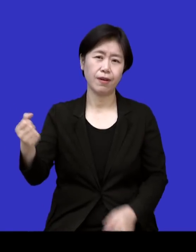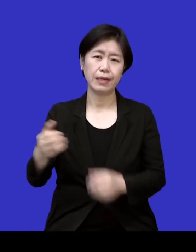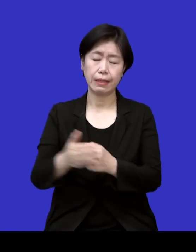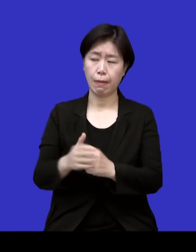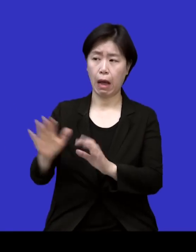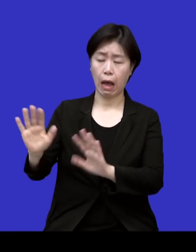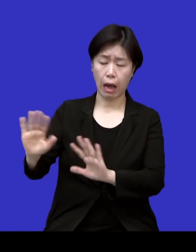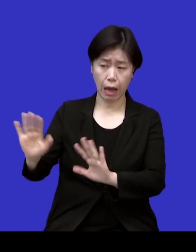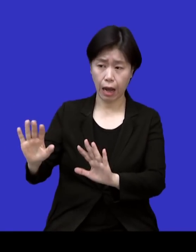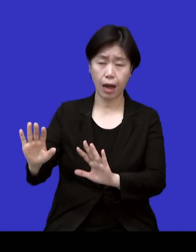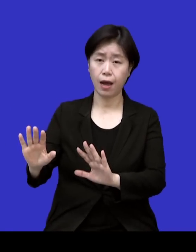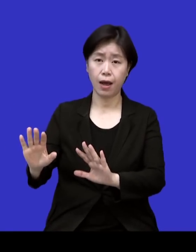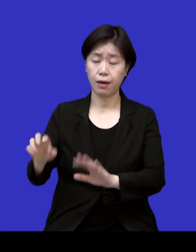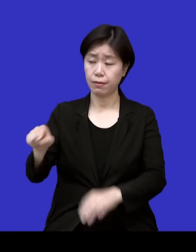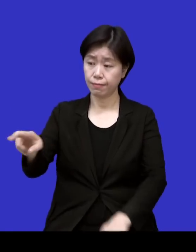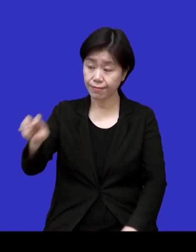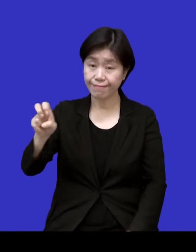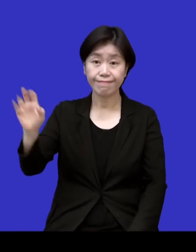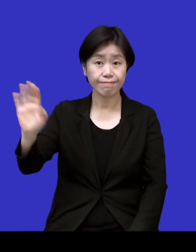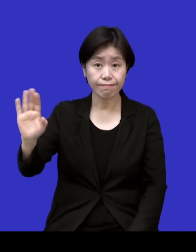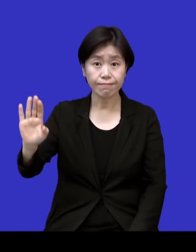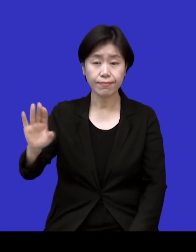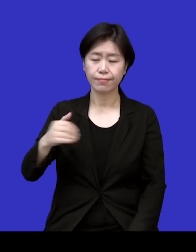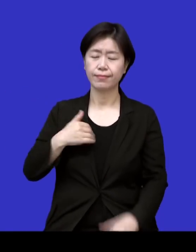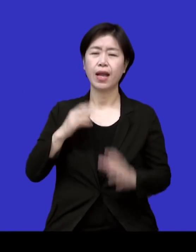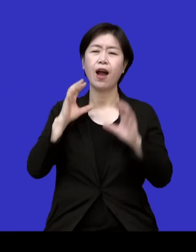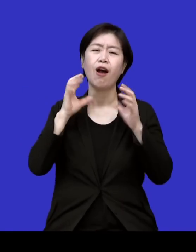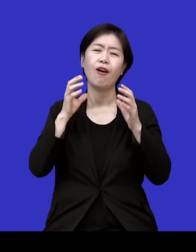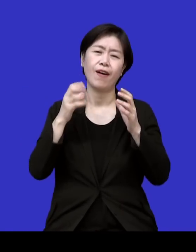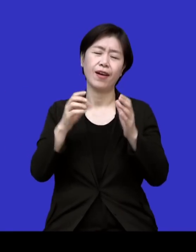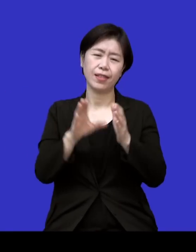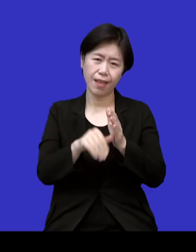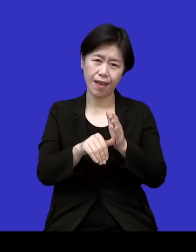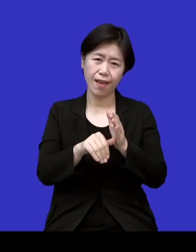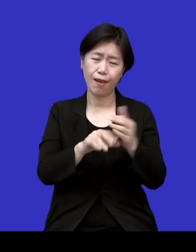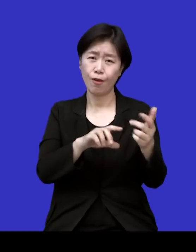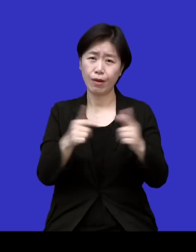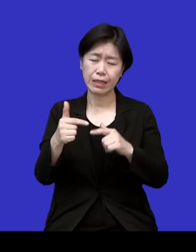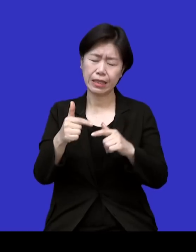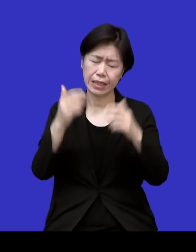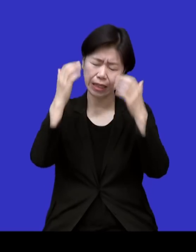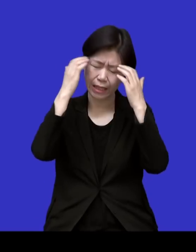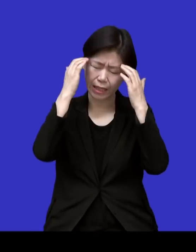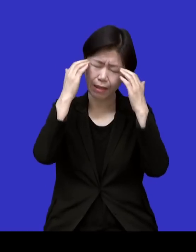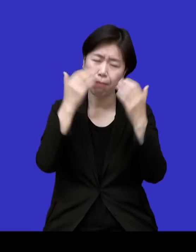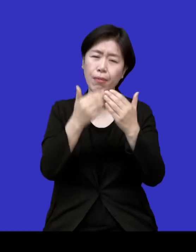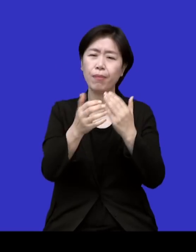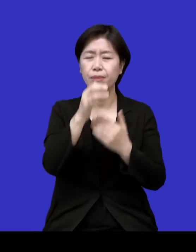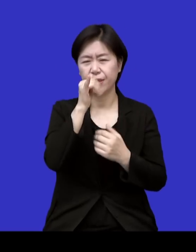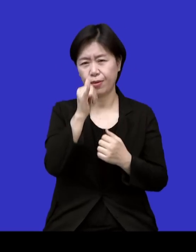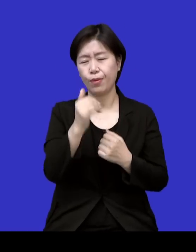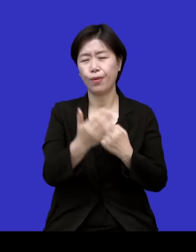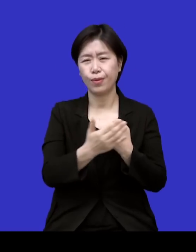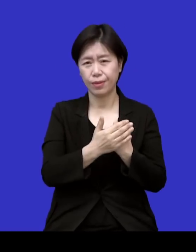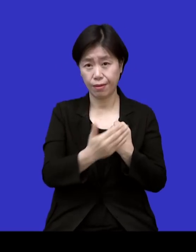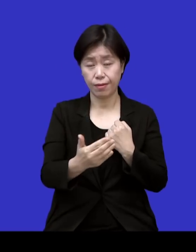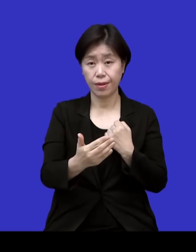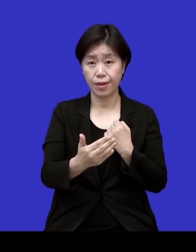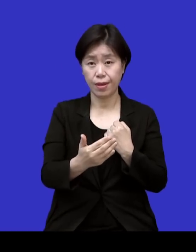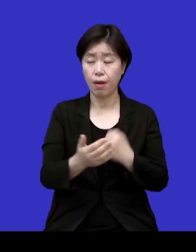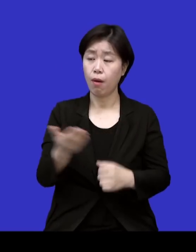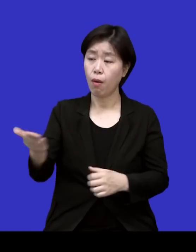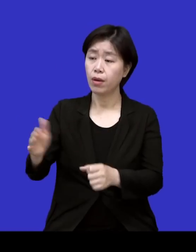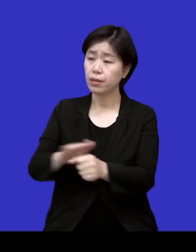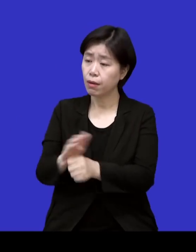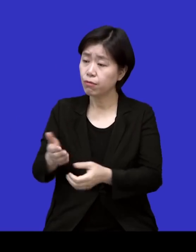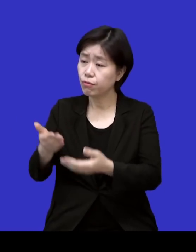엄마가 너를 미워하는 게 아니라 어렸을 때 좀 아픈 일들이 많이 있어서 그래서 너를 사랑하는